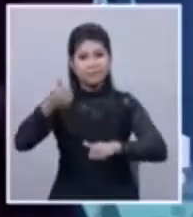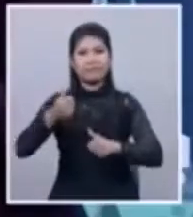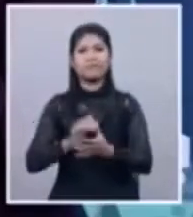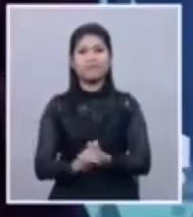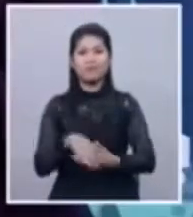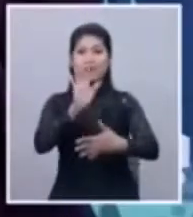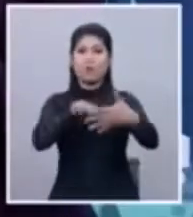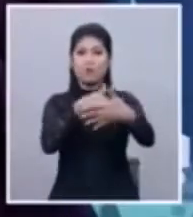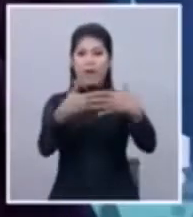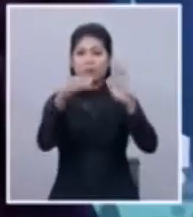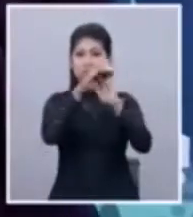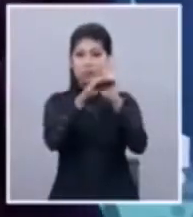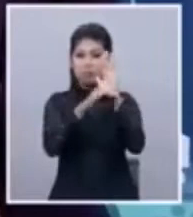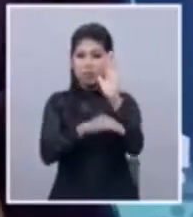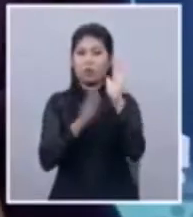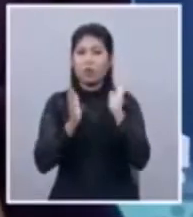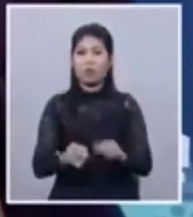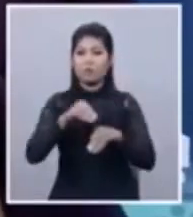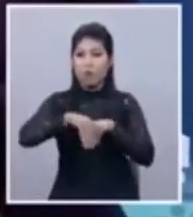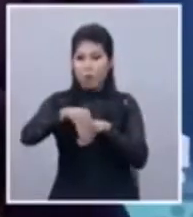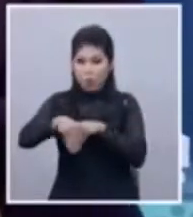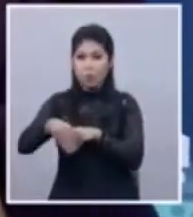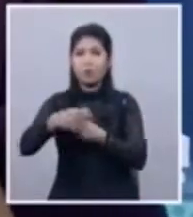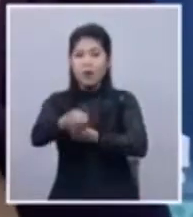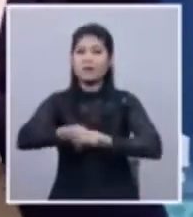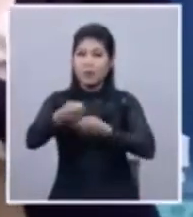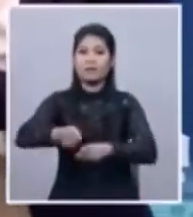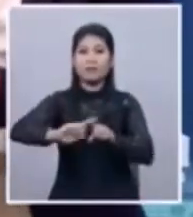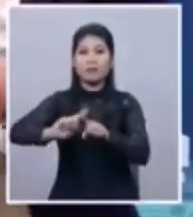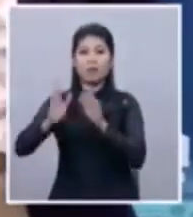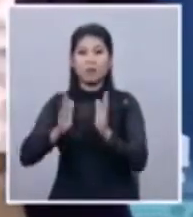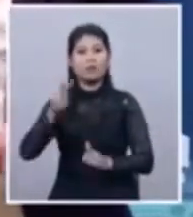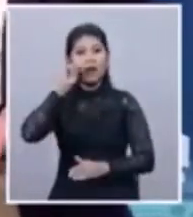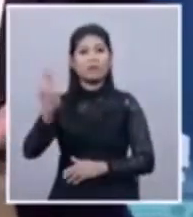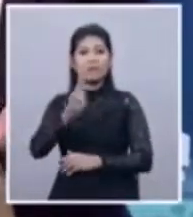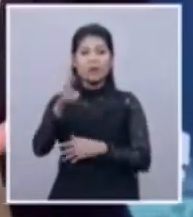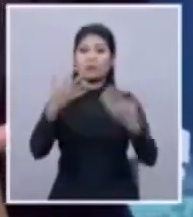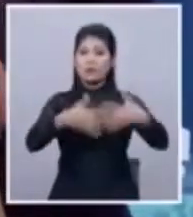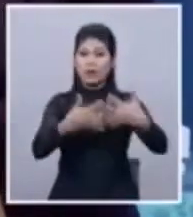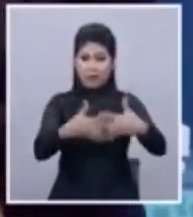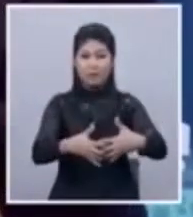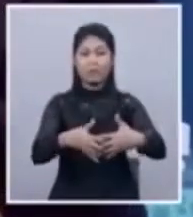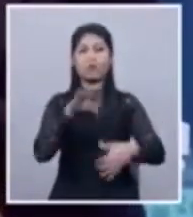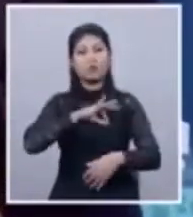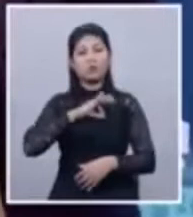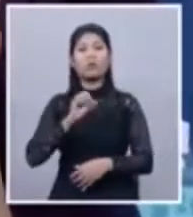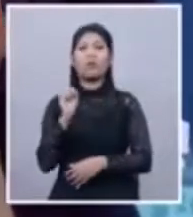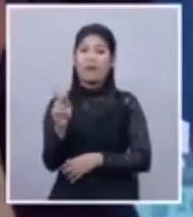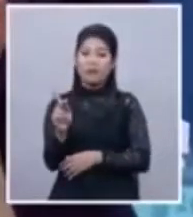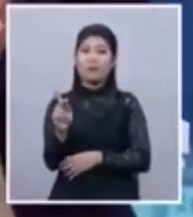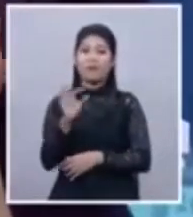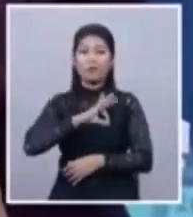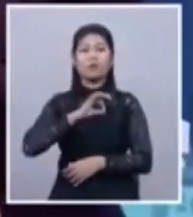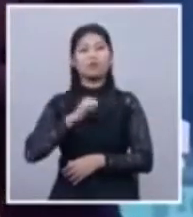นจากแผนเนี่ยคนที่เป็นเกษตรกรนะคะประชาชนผู้ใช้น้ำอุปโภคบริโภคเองรวมไปถึงภาคอุตสาหกรรมก็น่าจะเบาใจได้ว่า